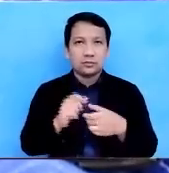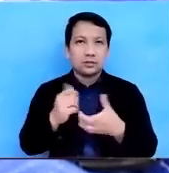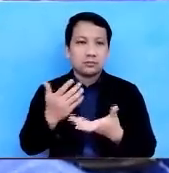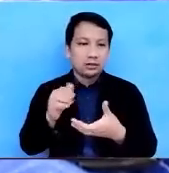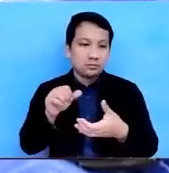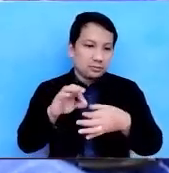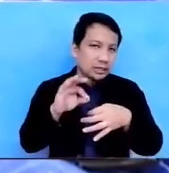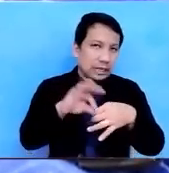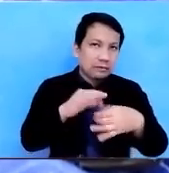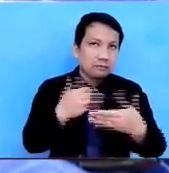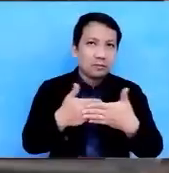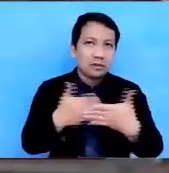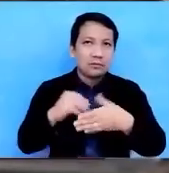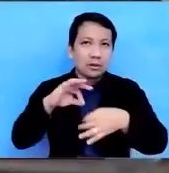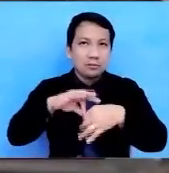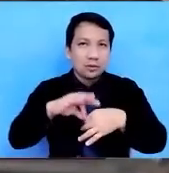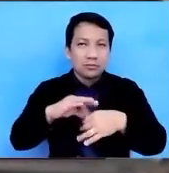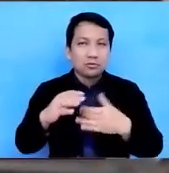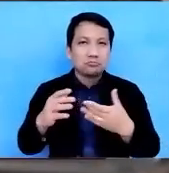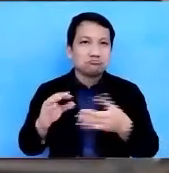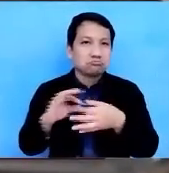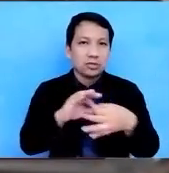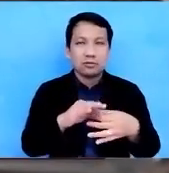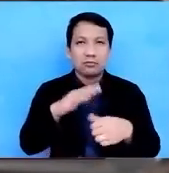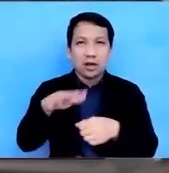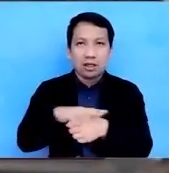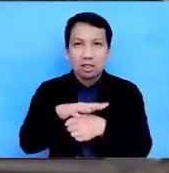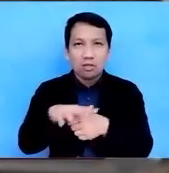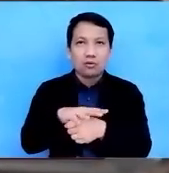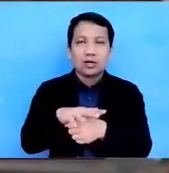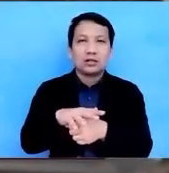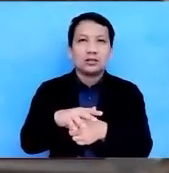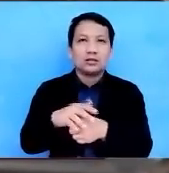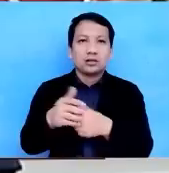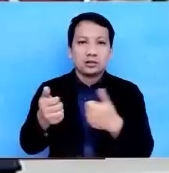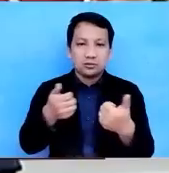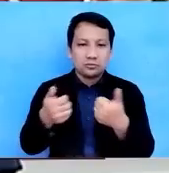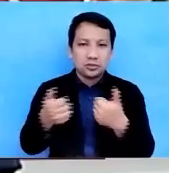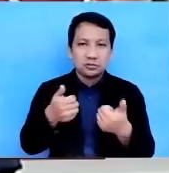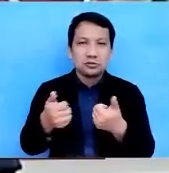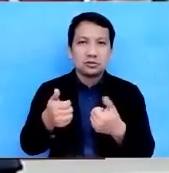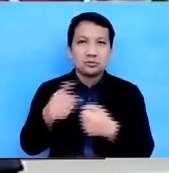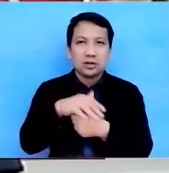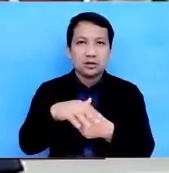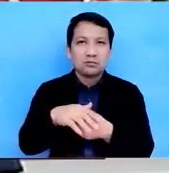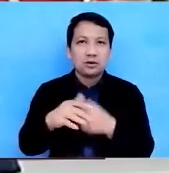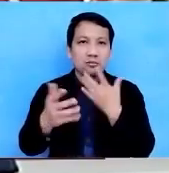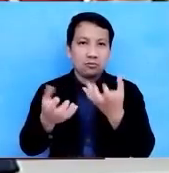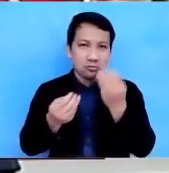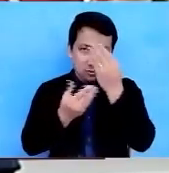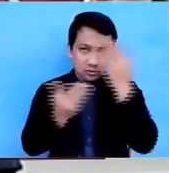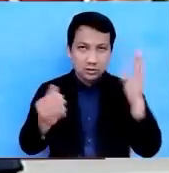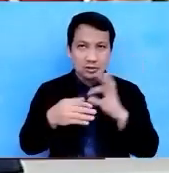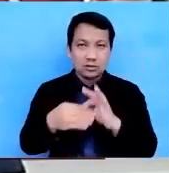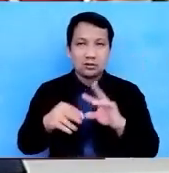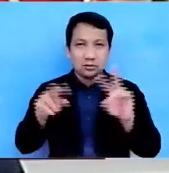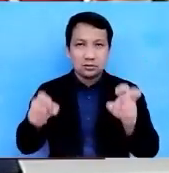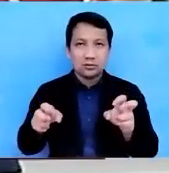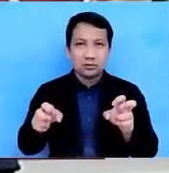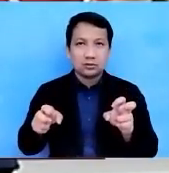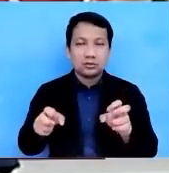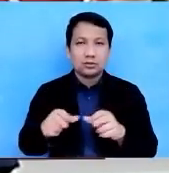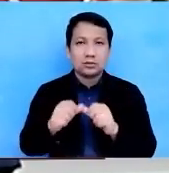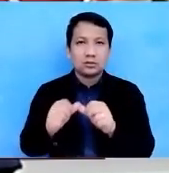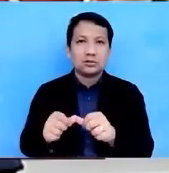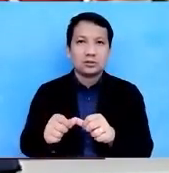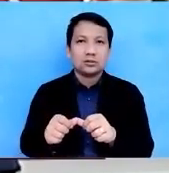violence, lalo na sa mga gulong may kinalaman sa local races. Gusto natin dyan ay magkaroon ng tinatawag natin na intelligence-driven